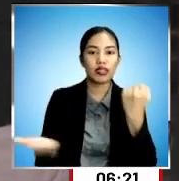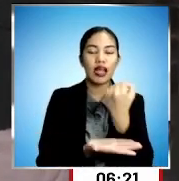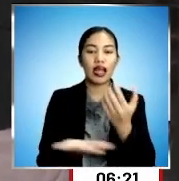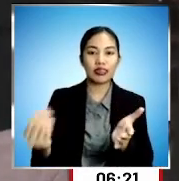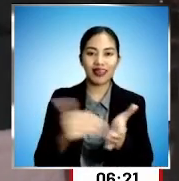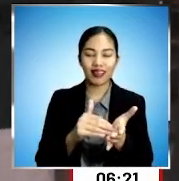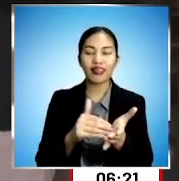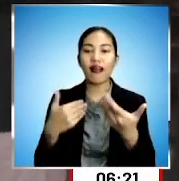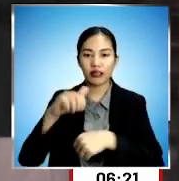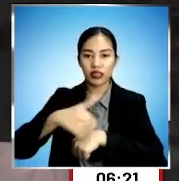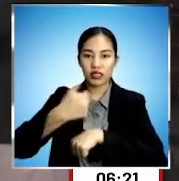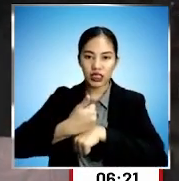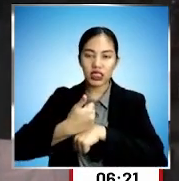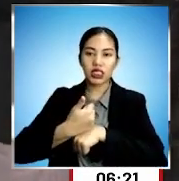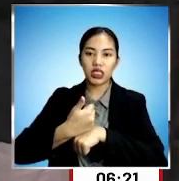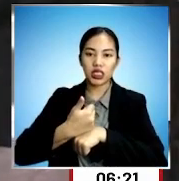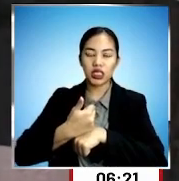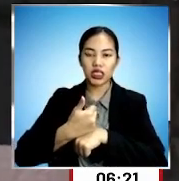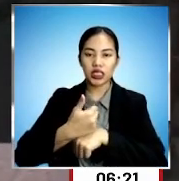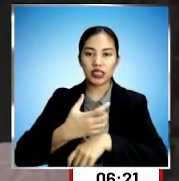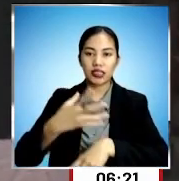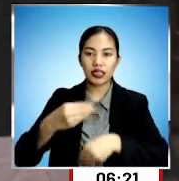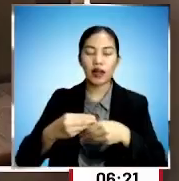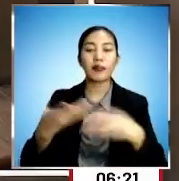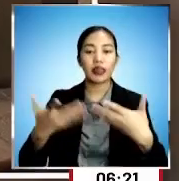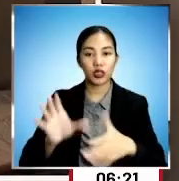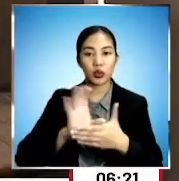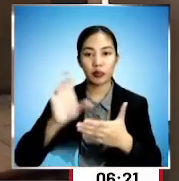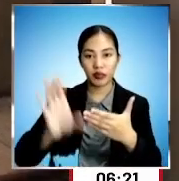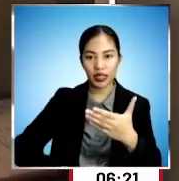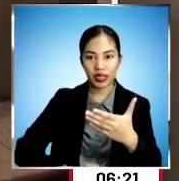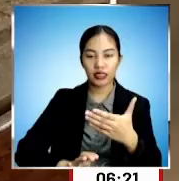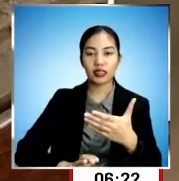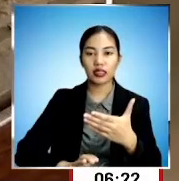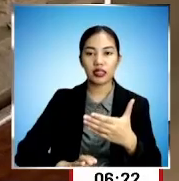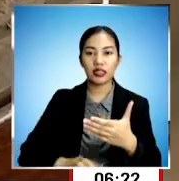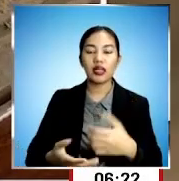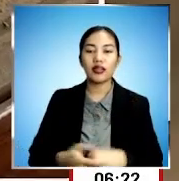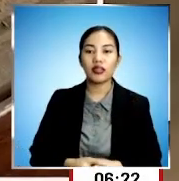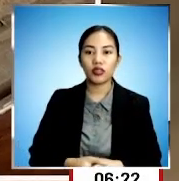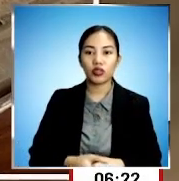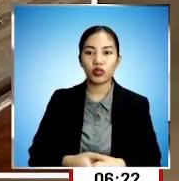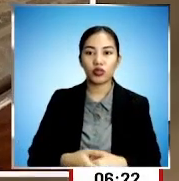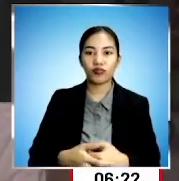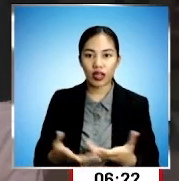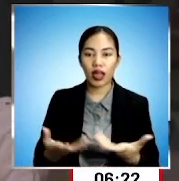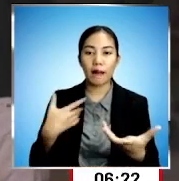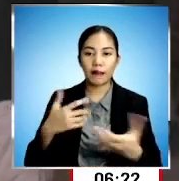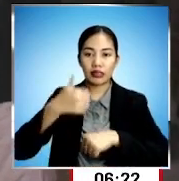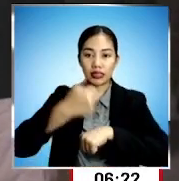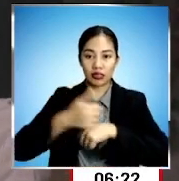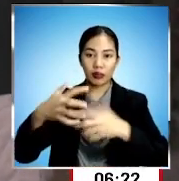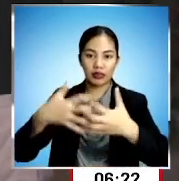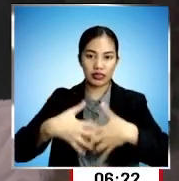dulo. Hanggang sa kompleto na yung jack, pinutol ito lahat, tapos tinanggal yung konkreto, inilagay itong isolator. Pagka-install